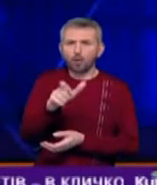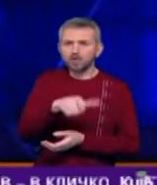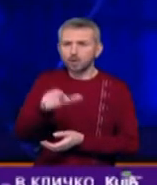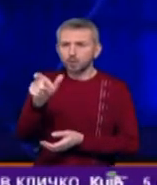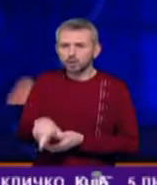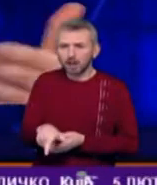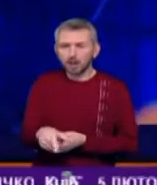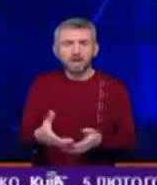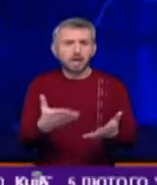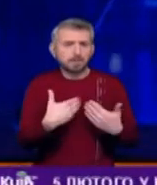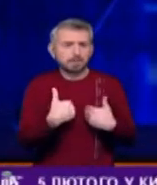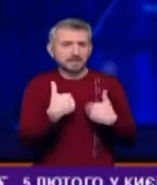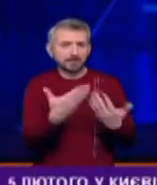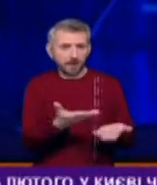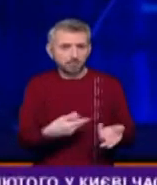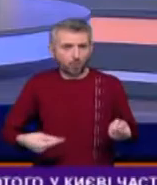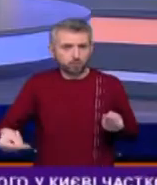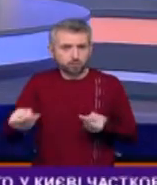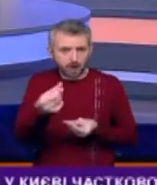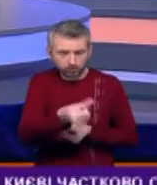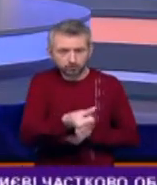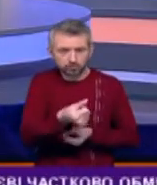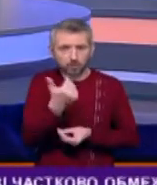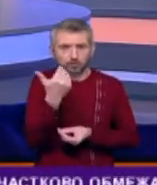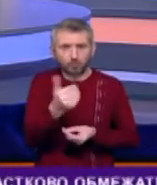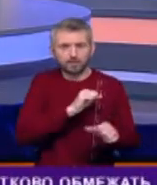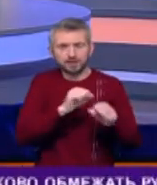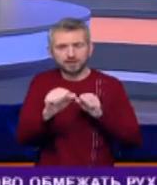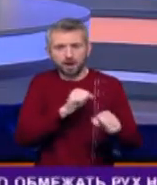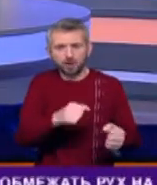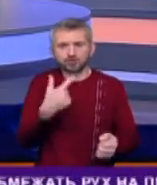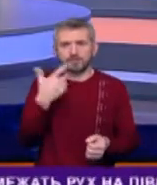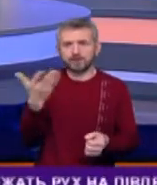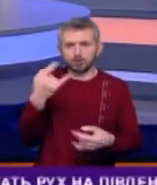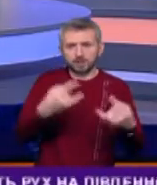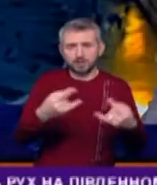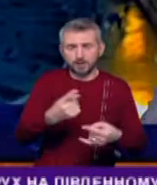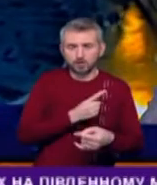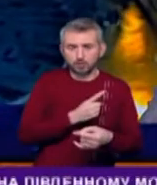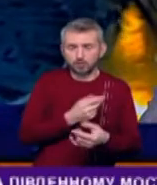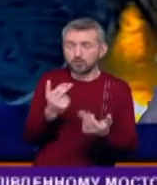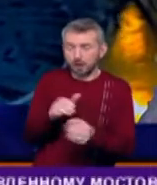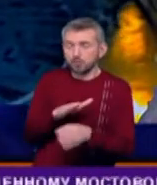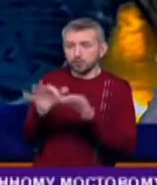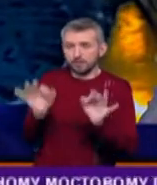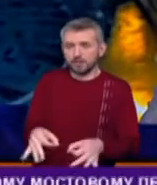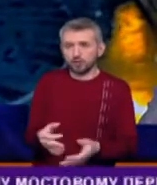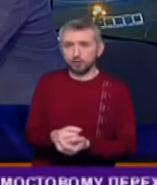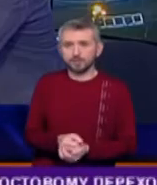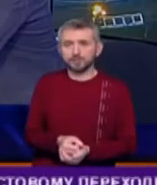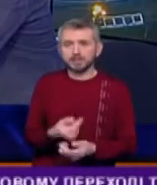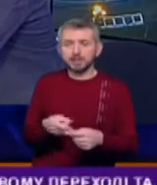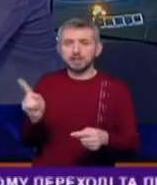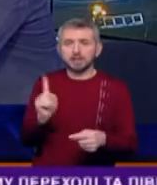І ми з вами оплачуємо його відрядження, виступи на телебаченні, охорону. Абсолютно вірно. І тому